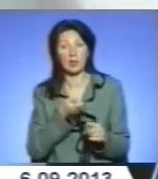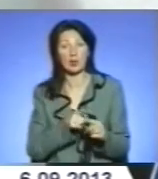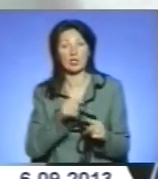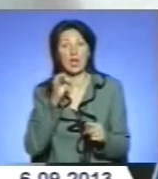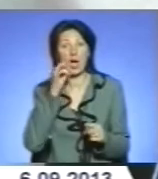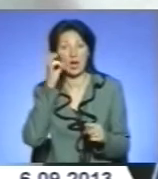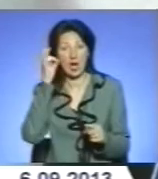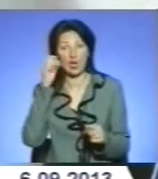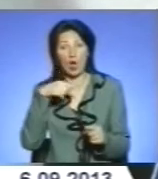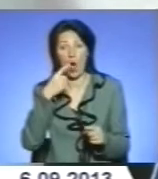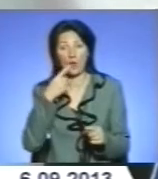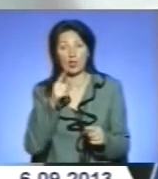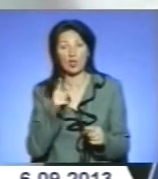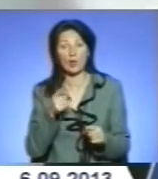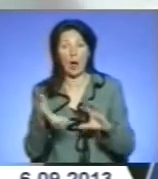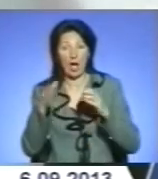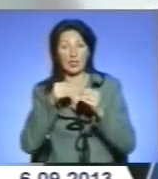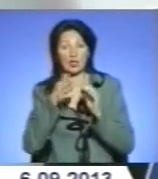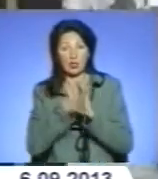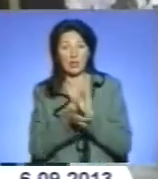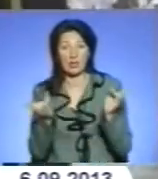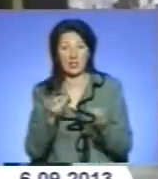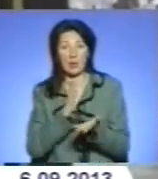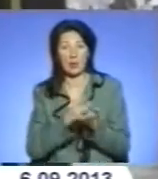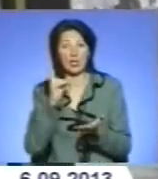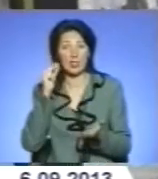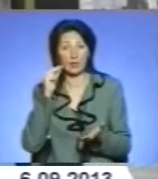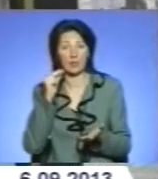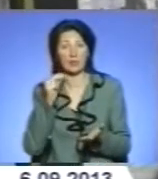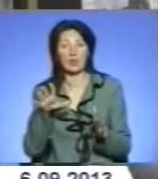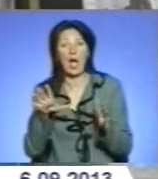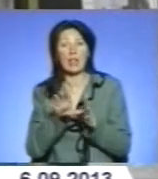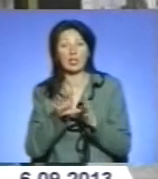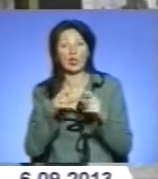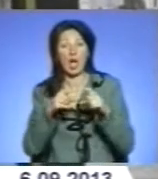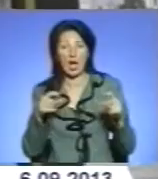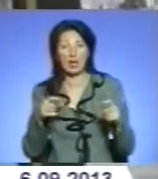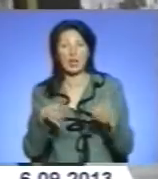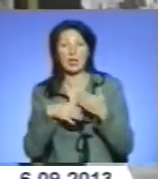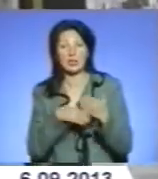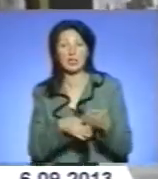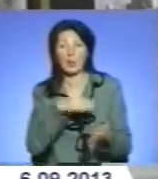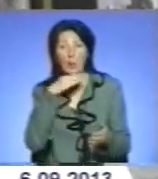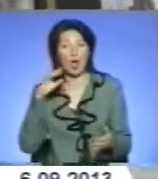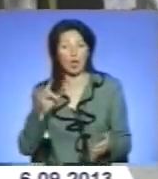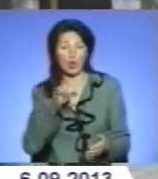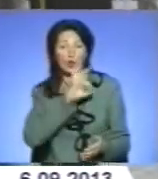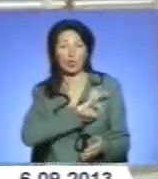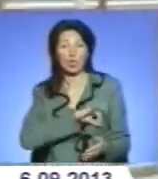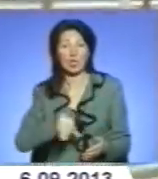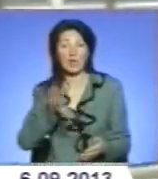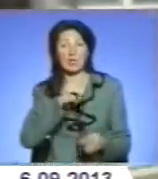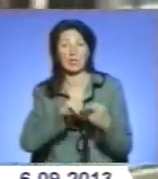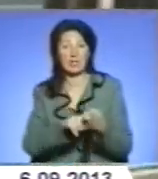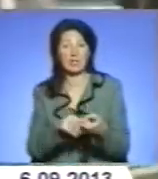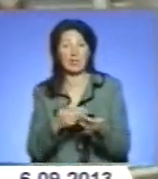для того, щоб аналізувати, тримати цифри. Електронна картка – засіб багаторазового використання. Усе залежить від